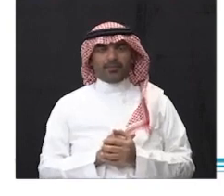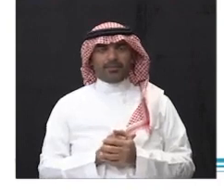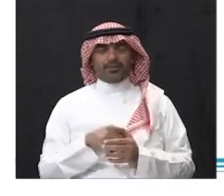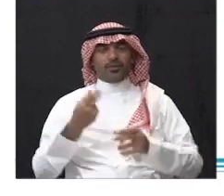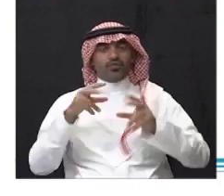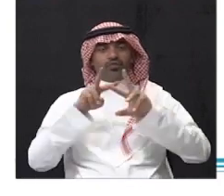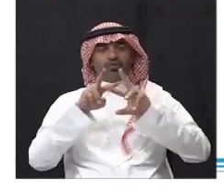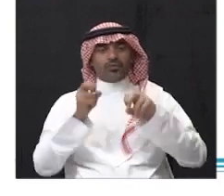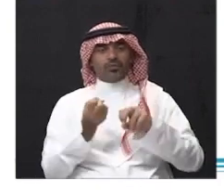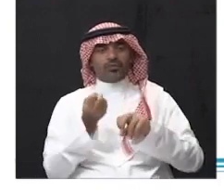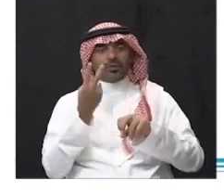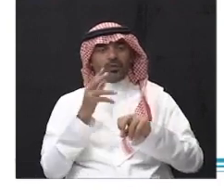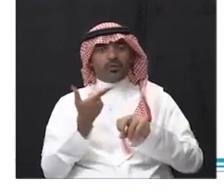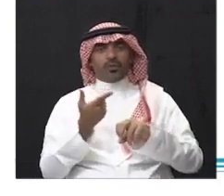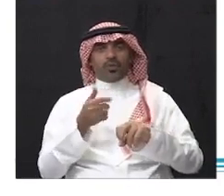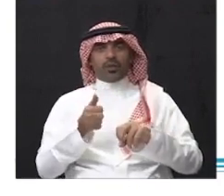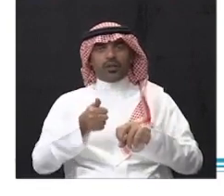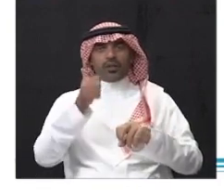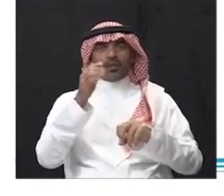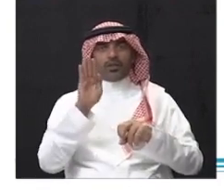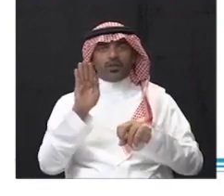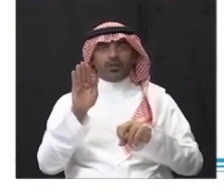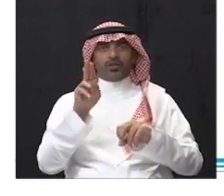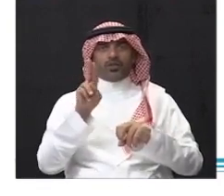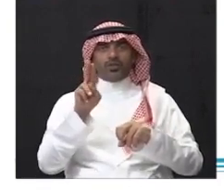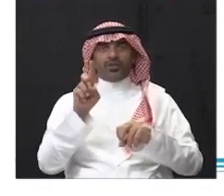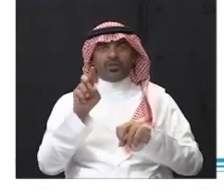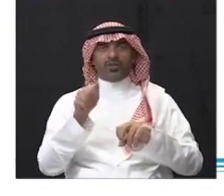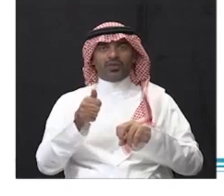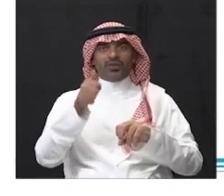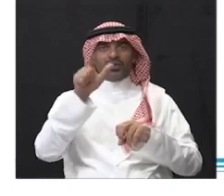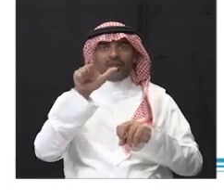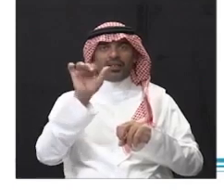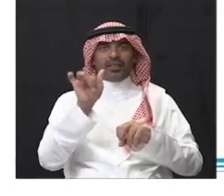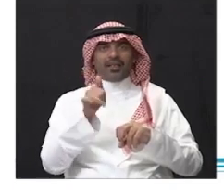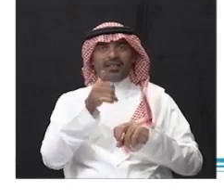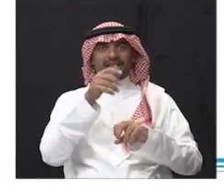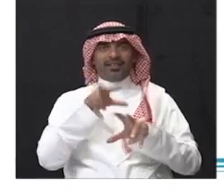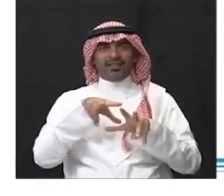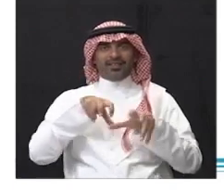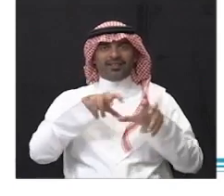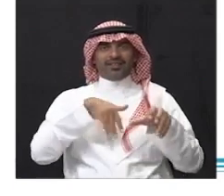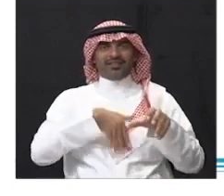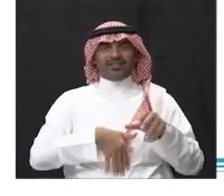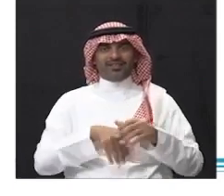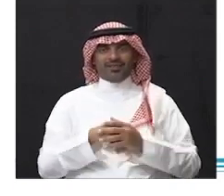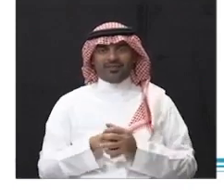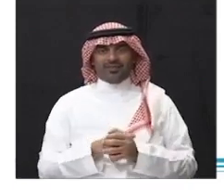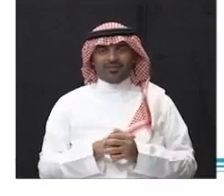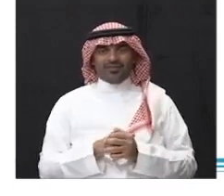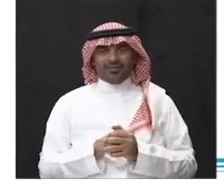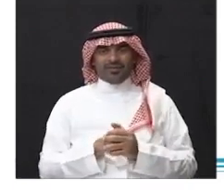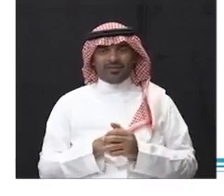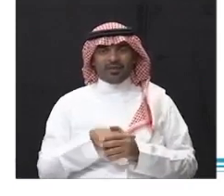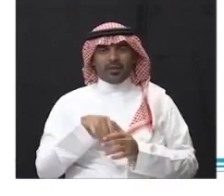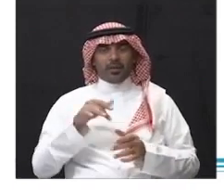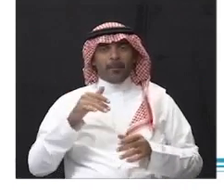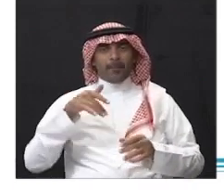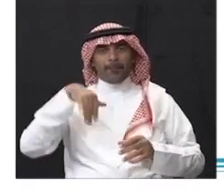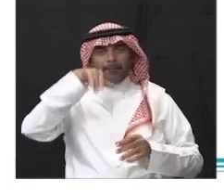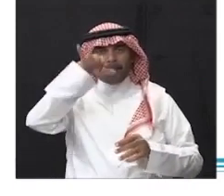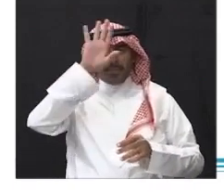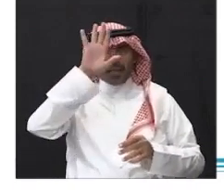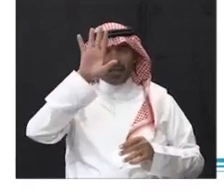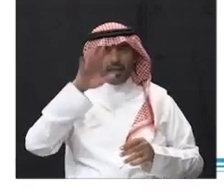اكتشاف استراليا. نتتبع. أرسل ملك إنجلترا هنري السابع الرحالة الإنجليزي